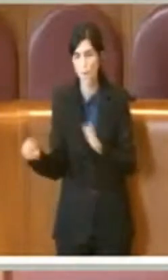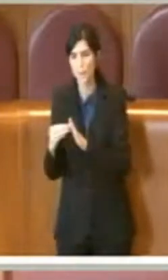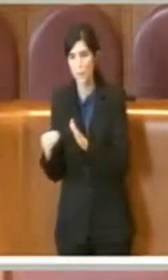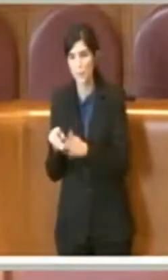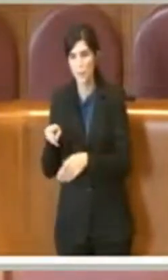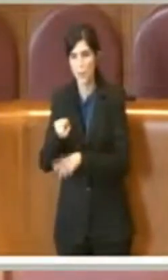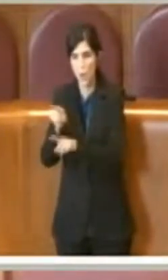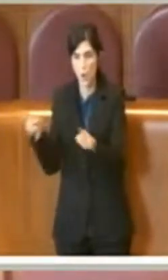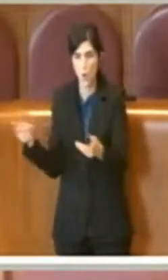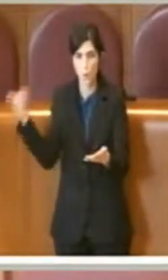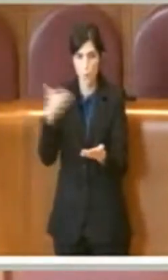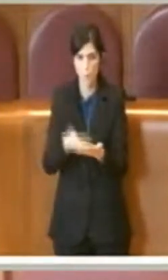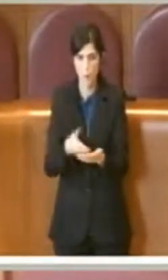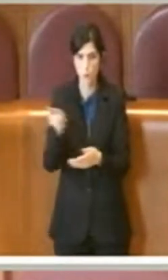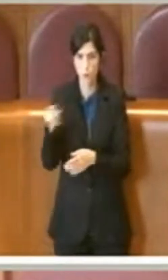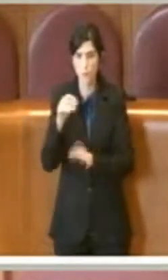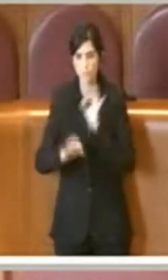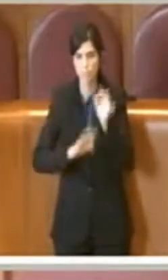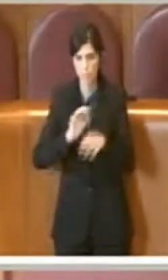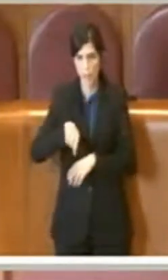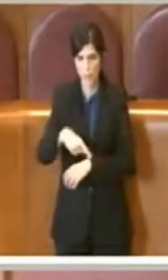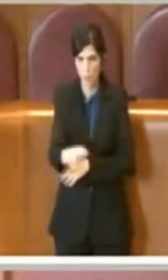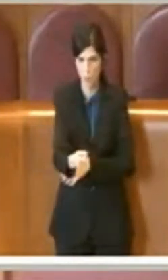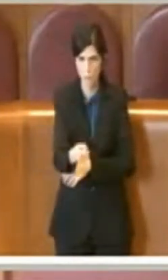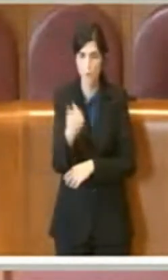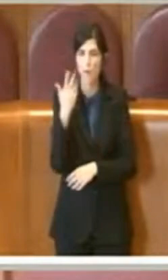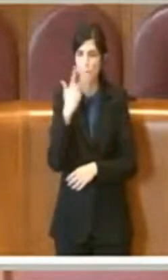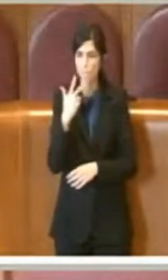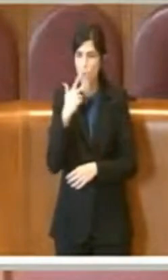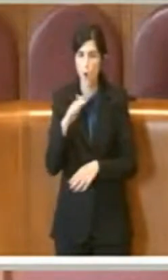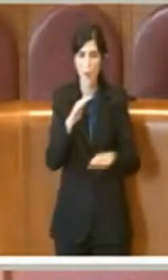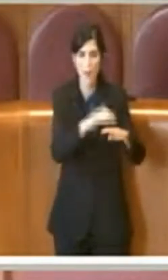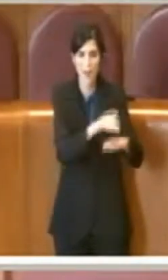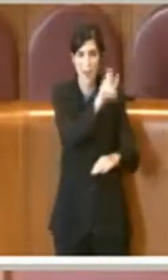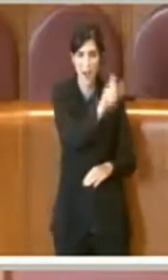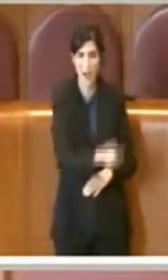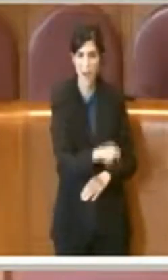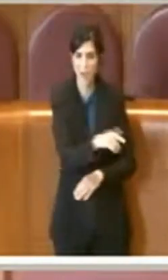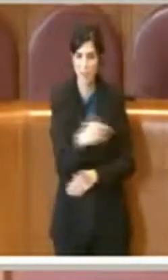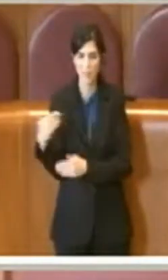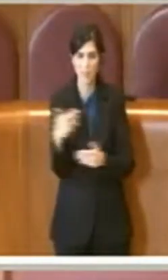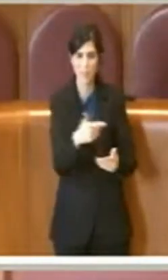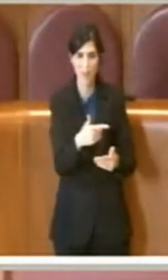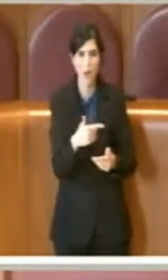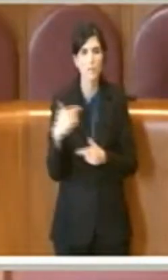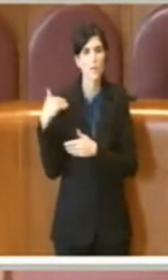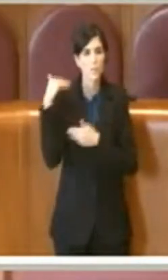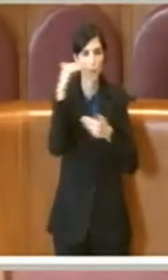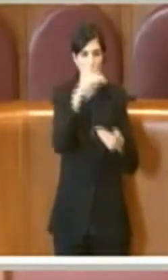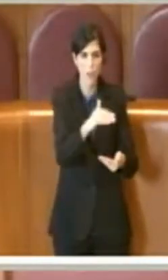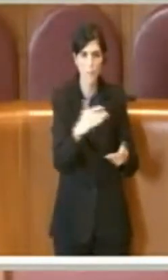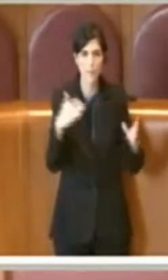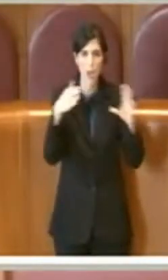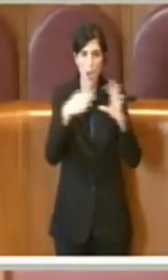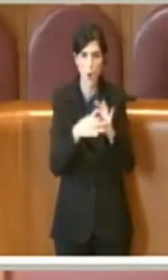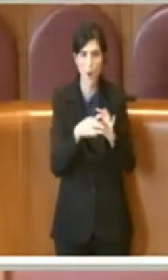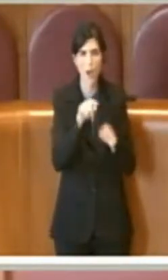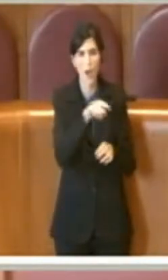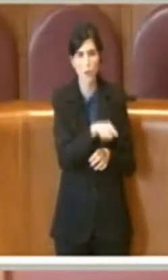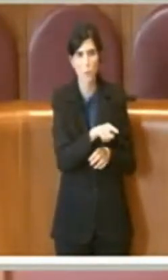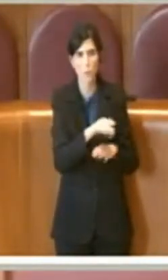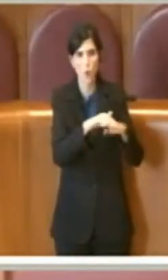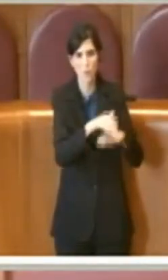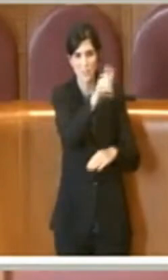illustreranno in seguito attribuire al garante delle funzioni che non sono proprie di un garante